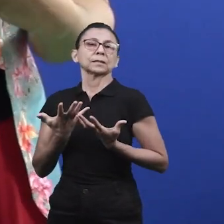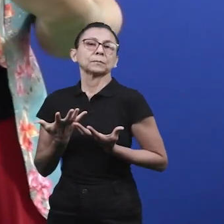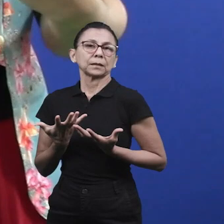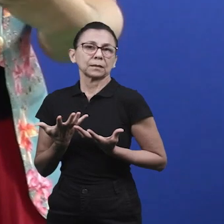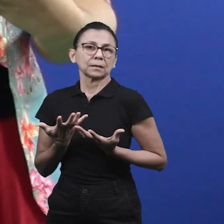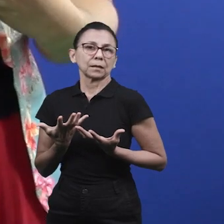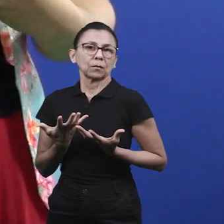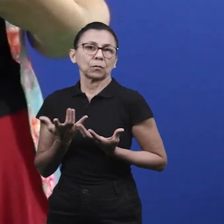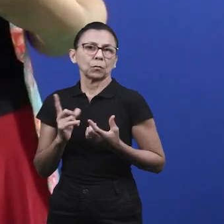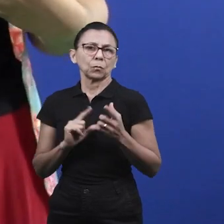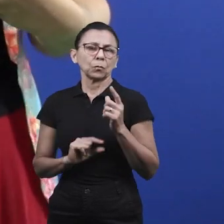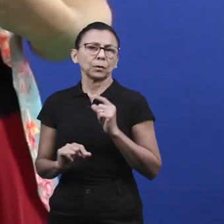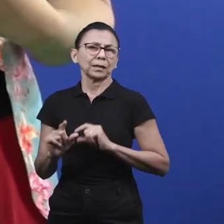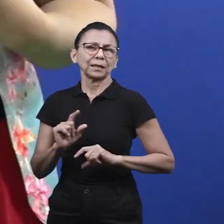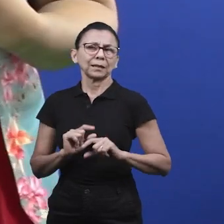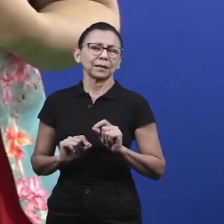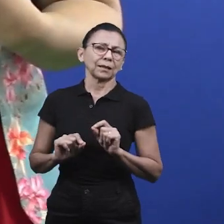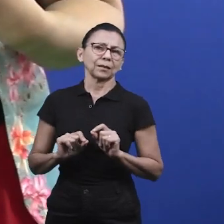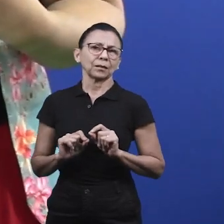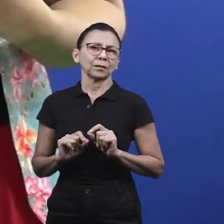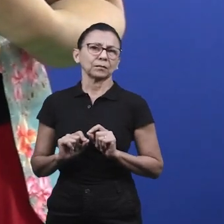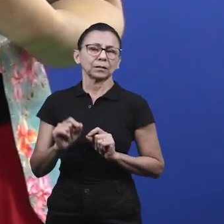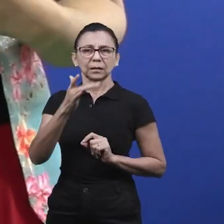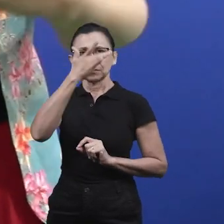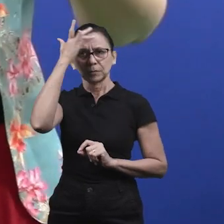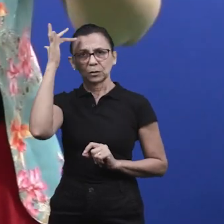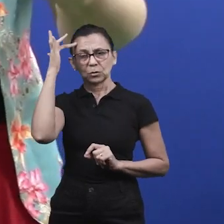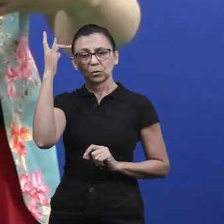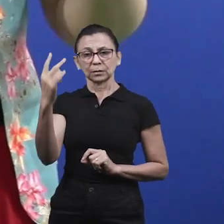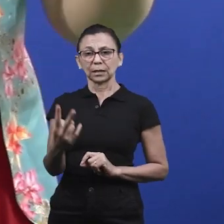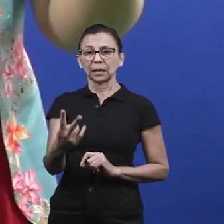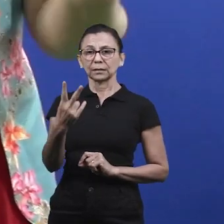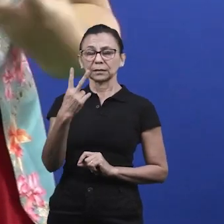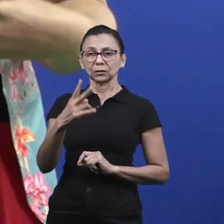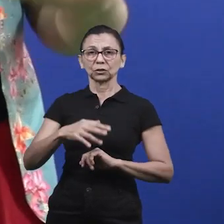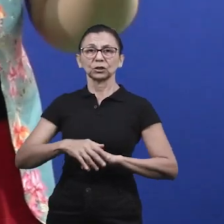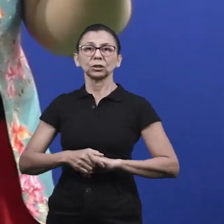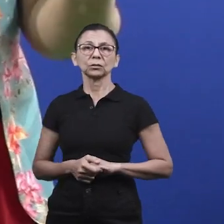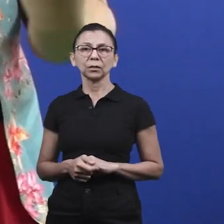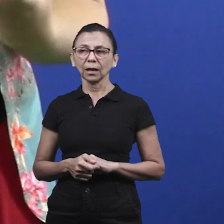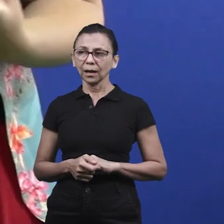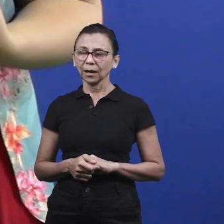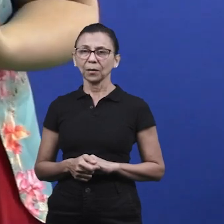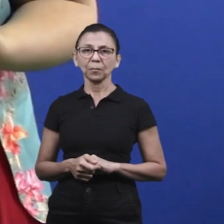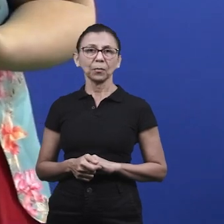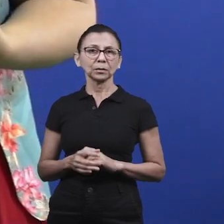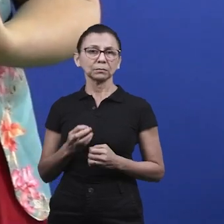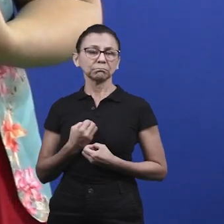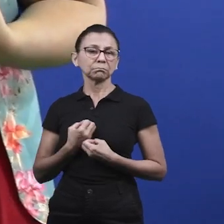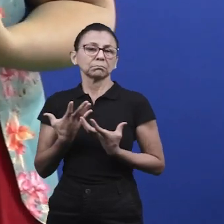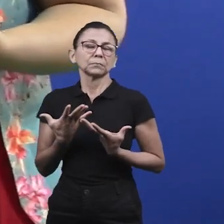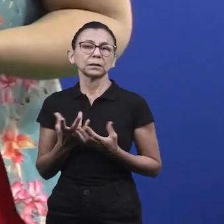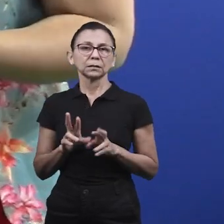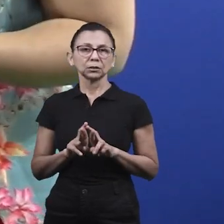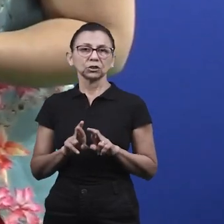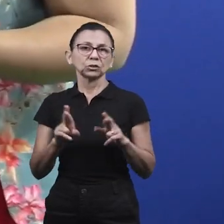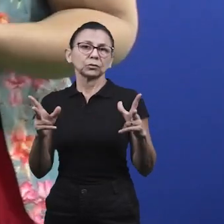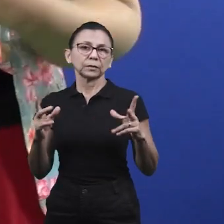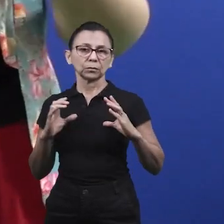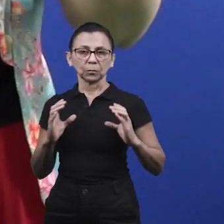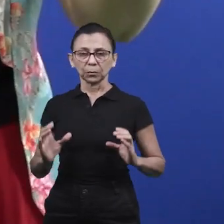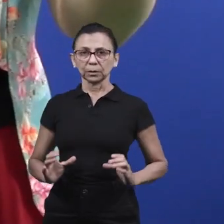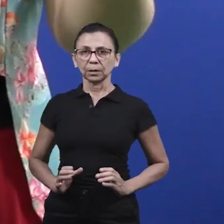l'expression. Donc, rendre possible que celui qui participe, il puisse s'exprimer de différentes manières. Il